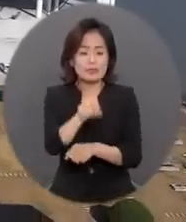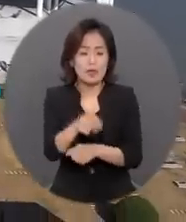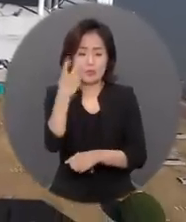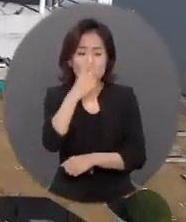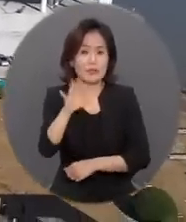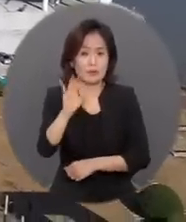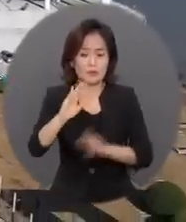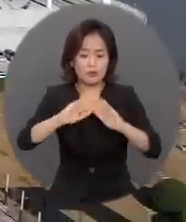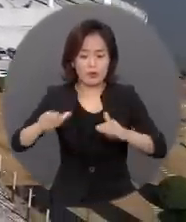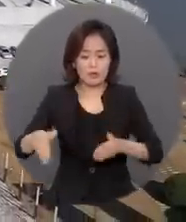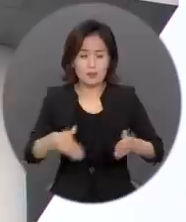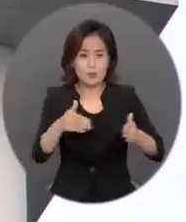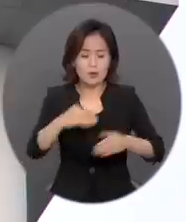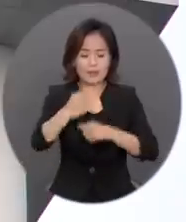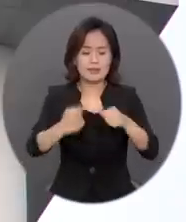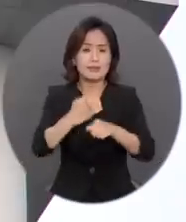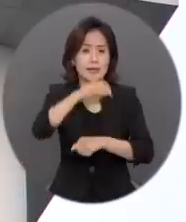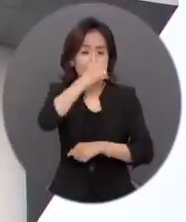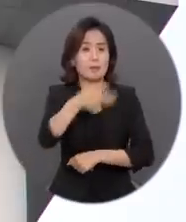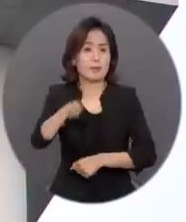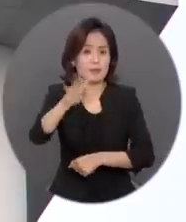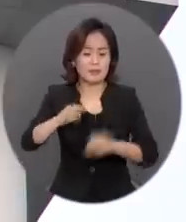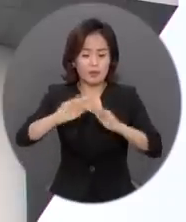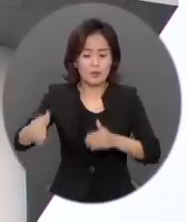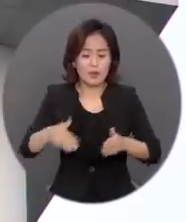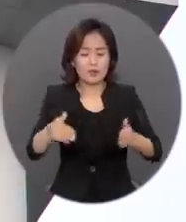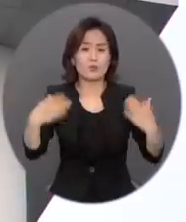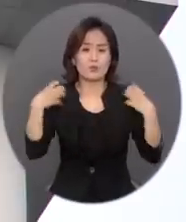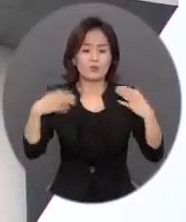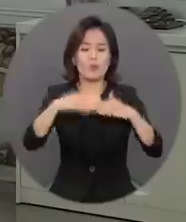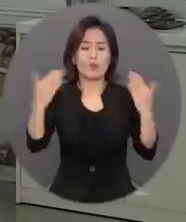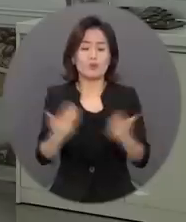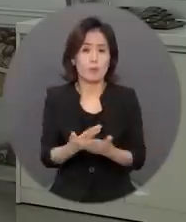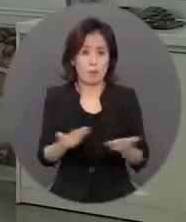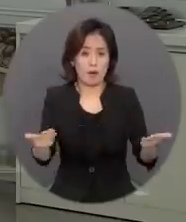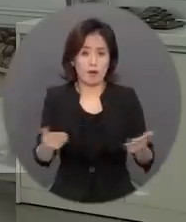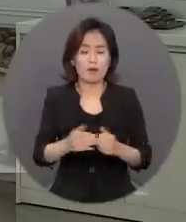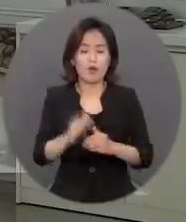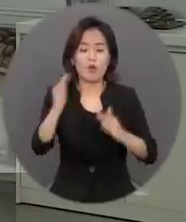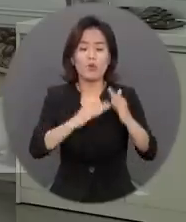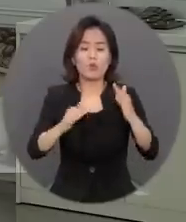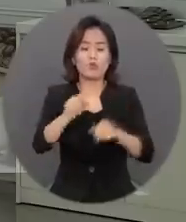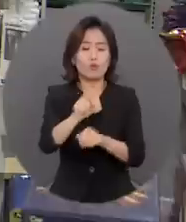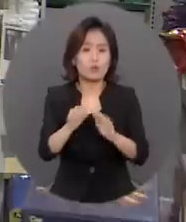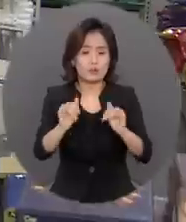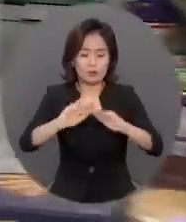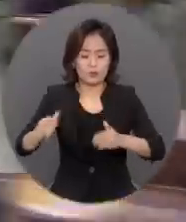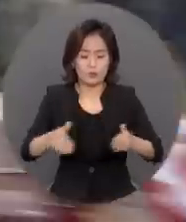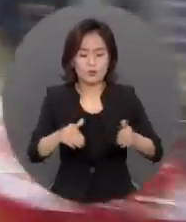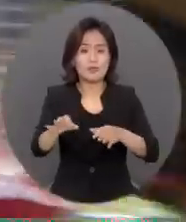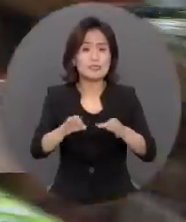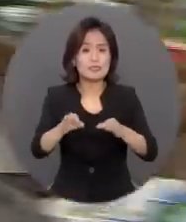사무관리비는 전라남도가 매년 예산을 편성해 전남도청 전체 부서에 할당하는 돈. 도청 공무원들은 전남도청